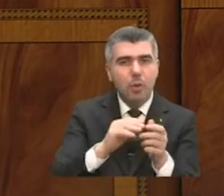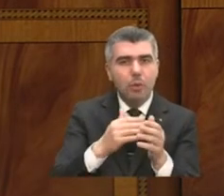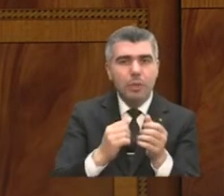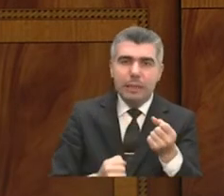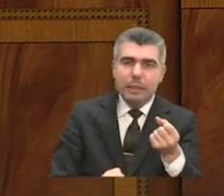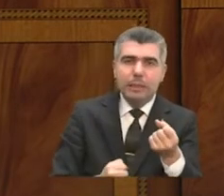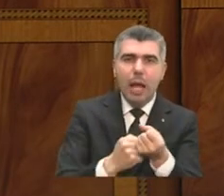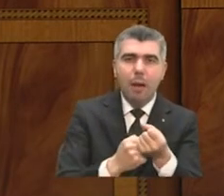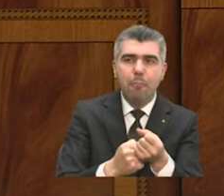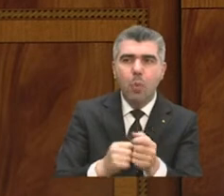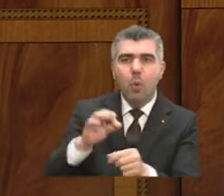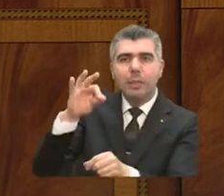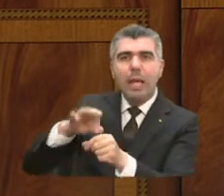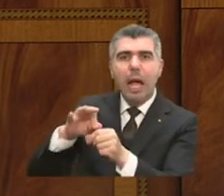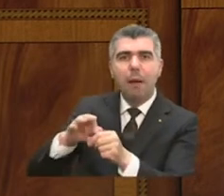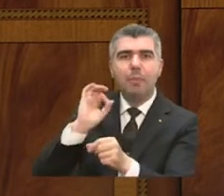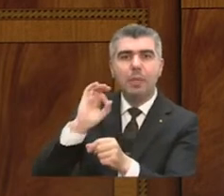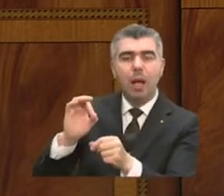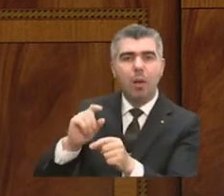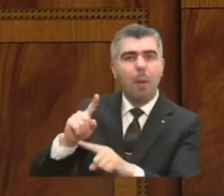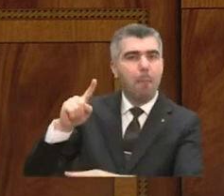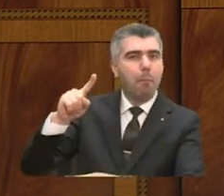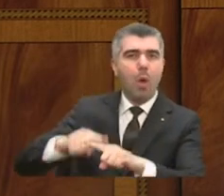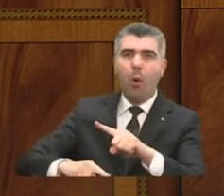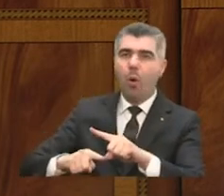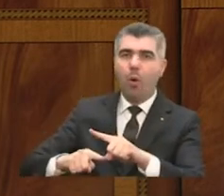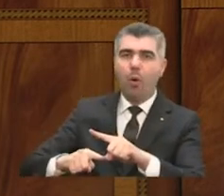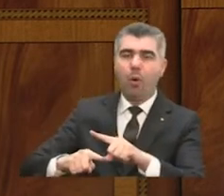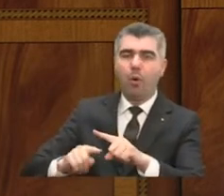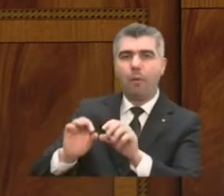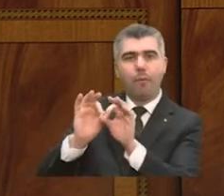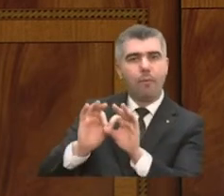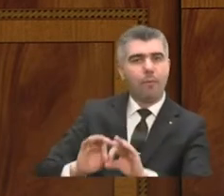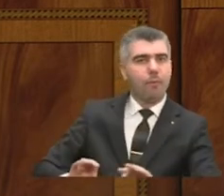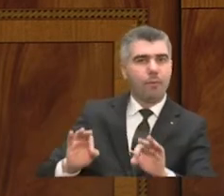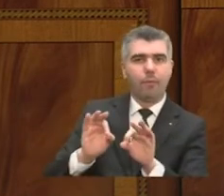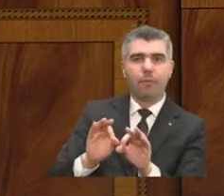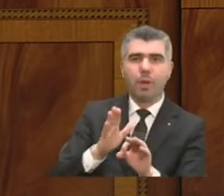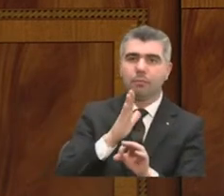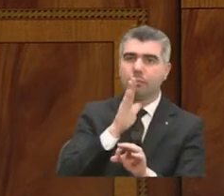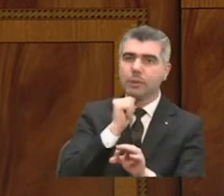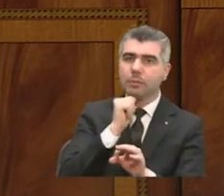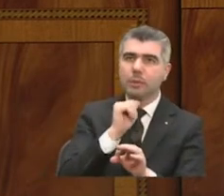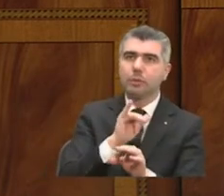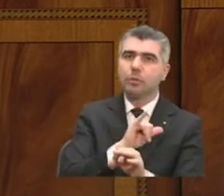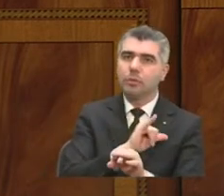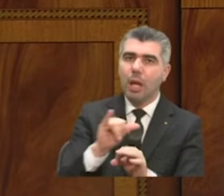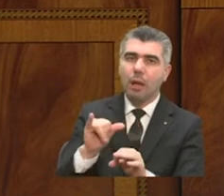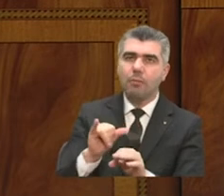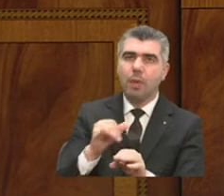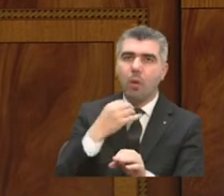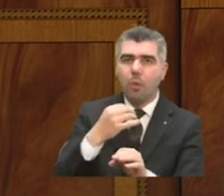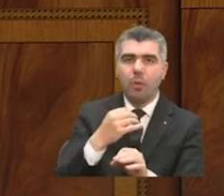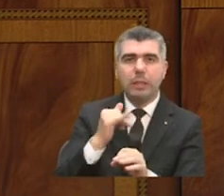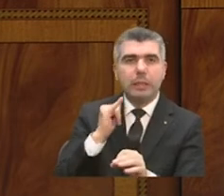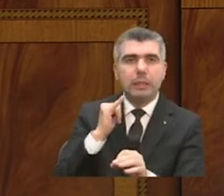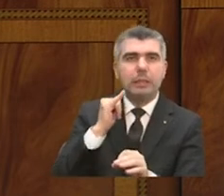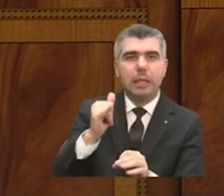que ce soit le fondement ou ceux de la nature de ceux qui ont voté, est une